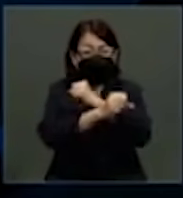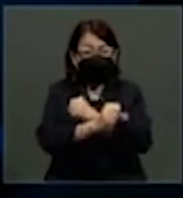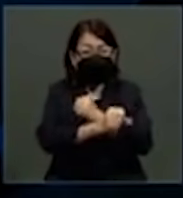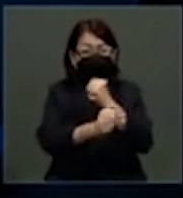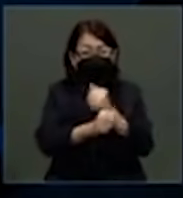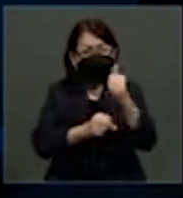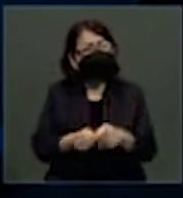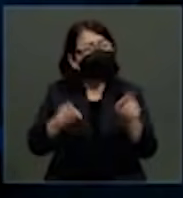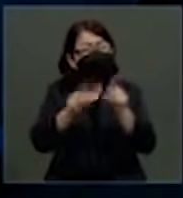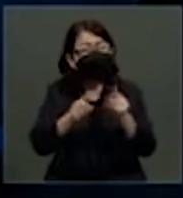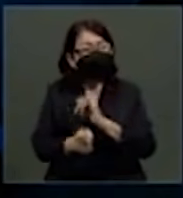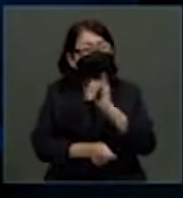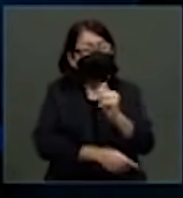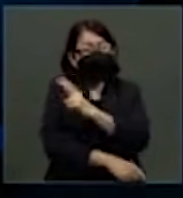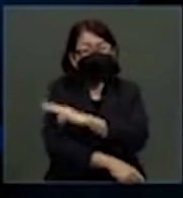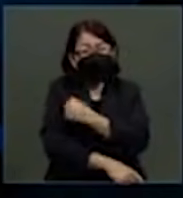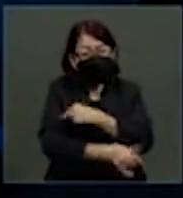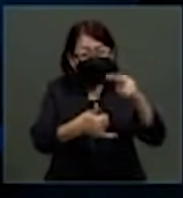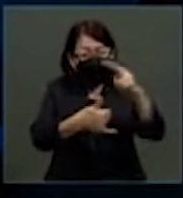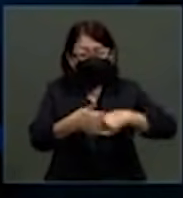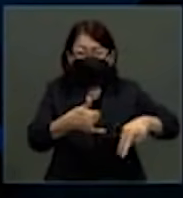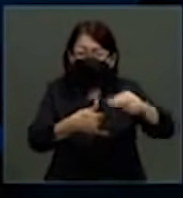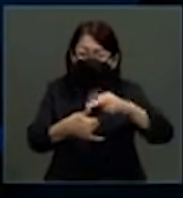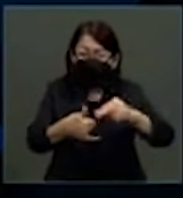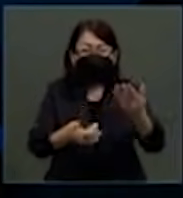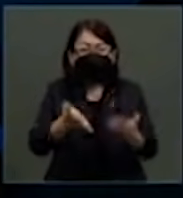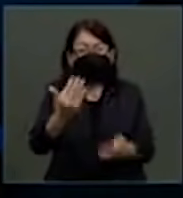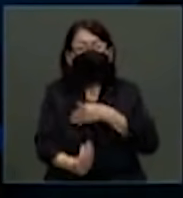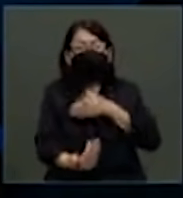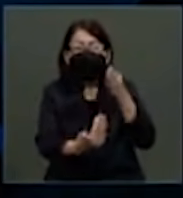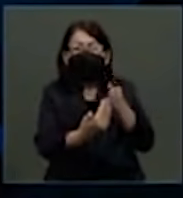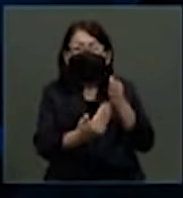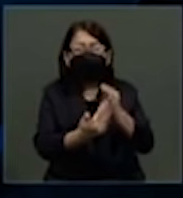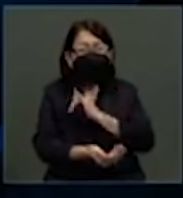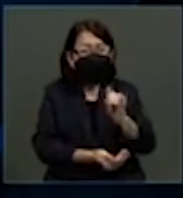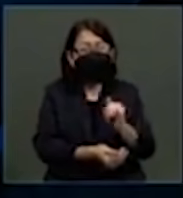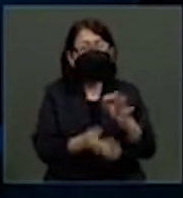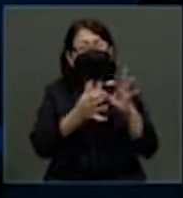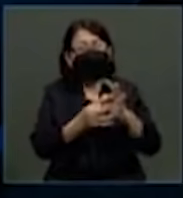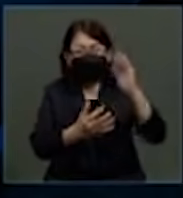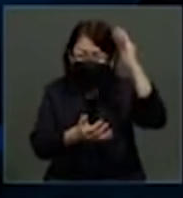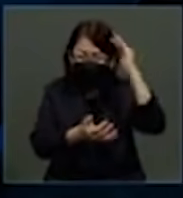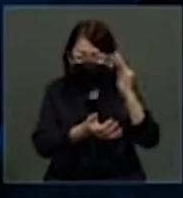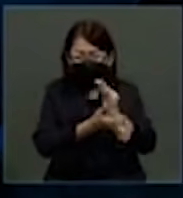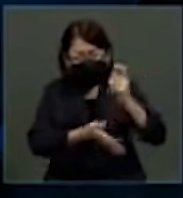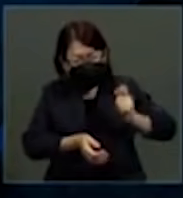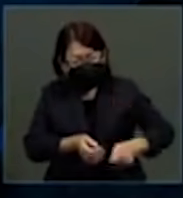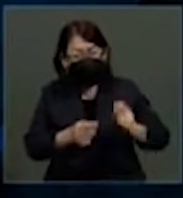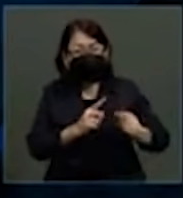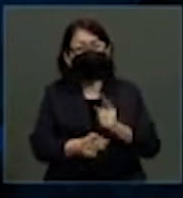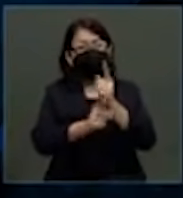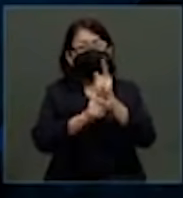าทั้งสามารถจัดมาตรการป้องกันโรคได้เช่นการรักษาพยาบาล